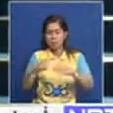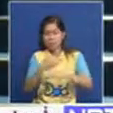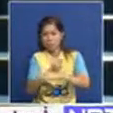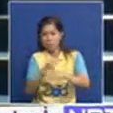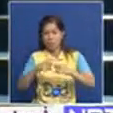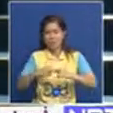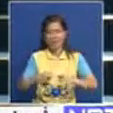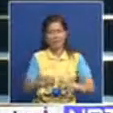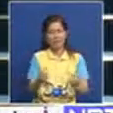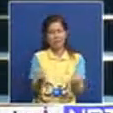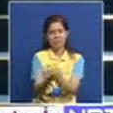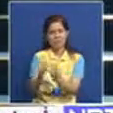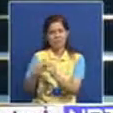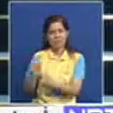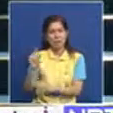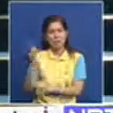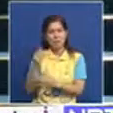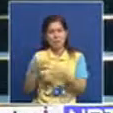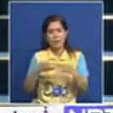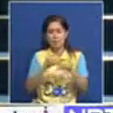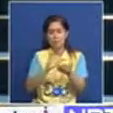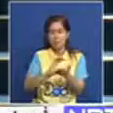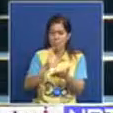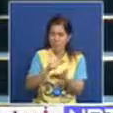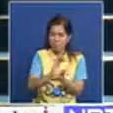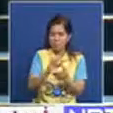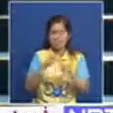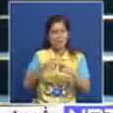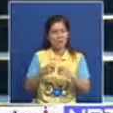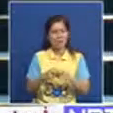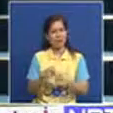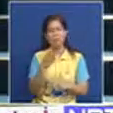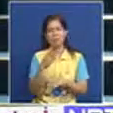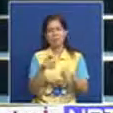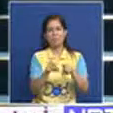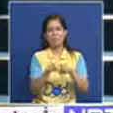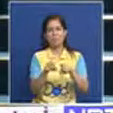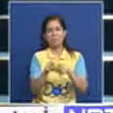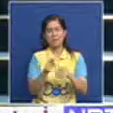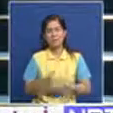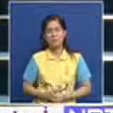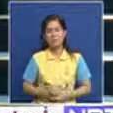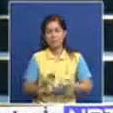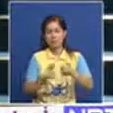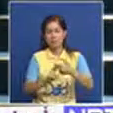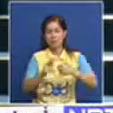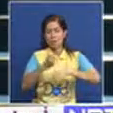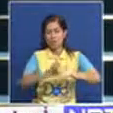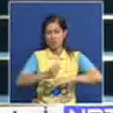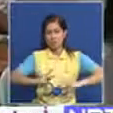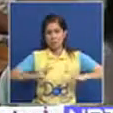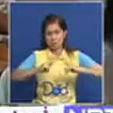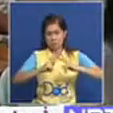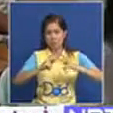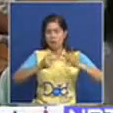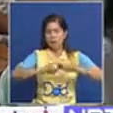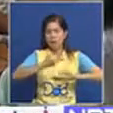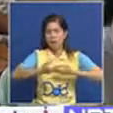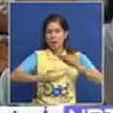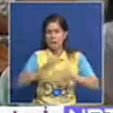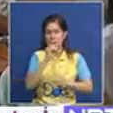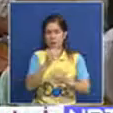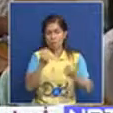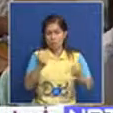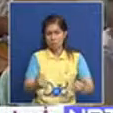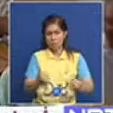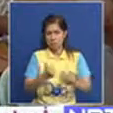ขึ้นนักลงทุนก็จะไม่ได้รับผลกระทบใดๆนายสุวิทย์เมษินทรีย์รัฐมนตรีช่วยว่าการกระทรวงพาณิชย์กล่าวว่าขณะนี้ยังไม่ได้รับรายงานถึง